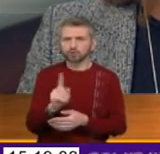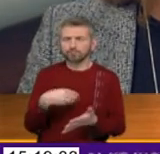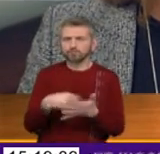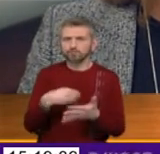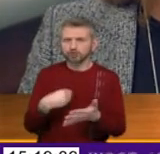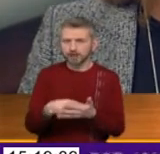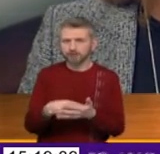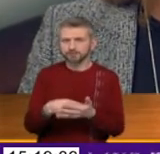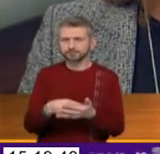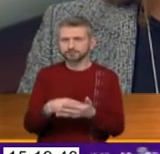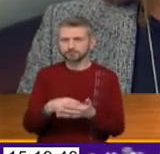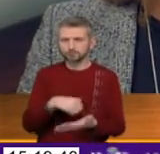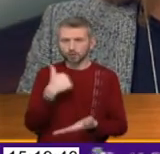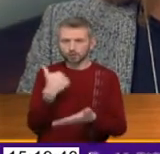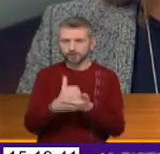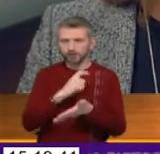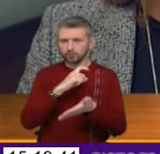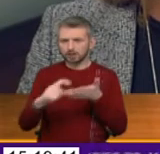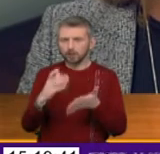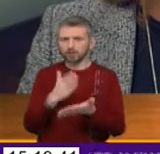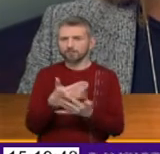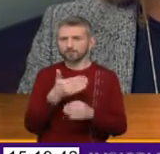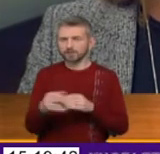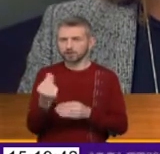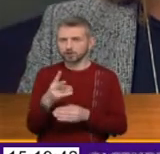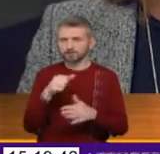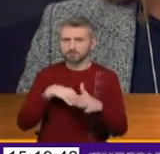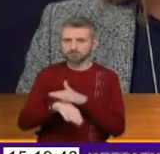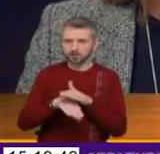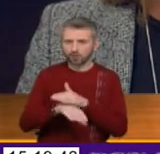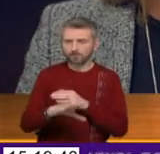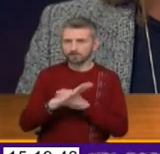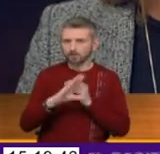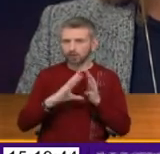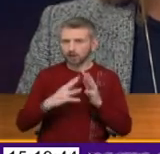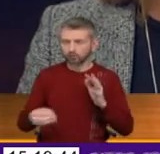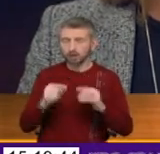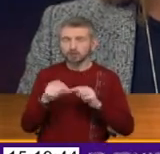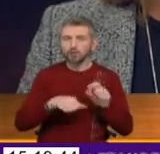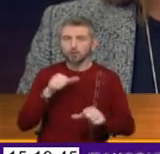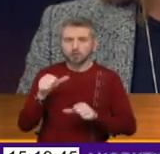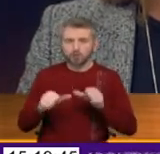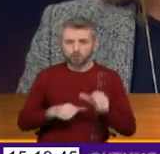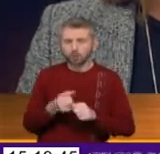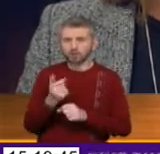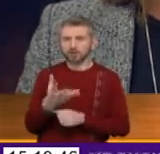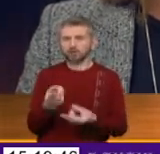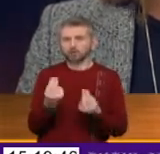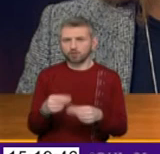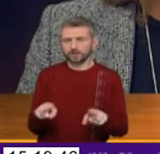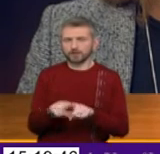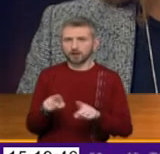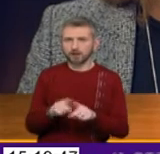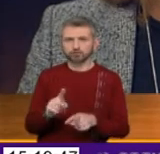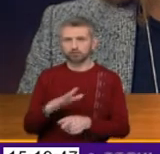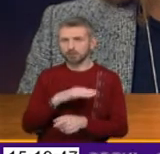бюджеті основною статтею є виділення коштів саме на метро, на Виноградар. І цього року кількість коштів така ж, яка